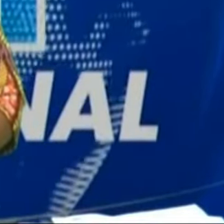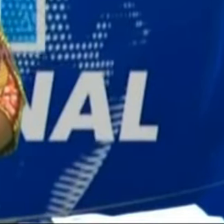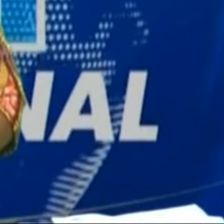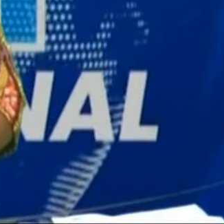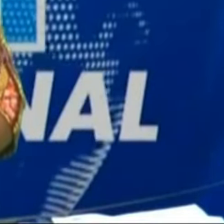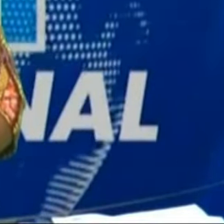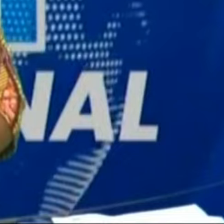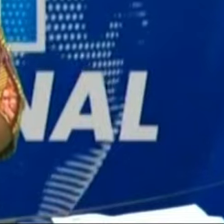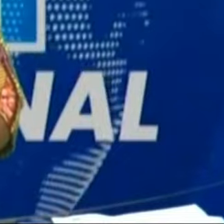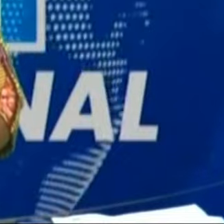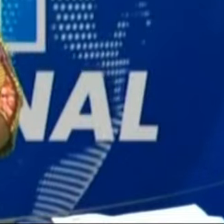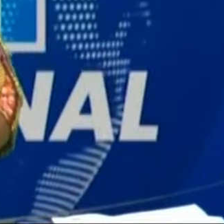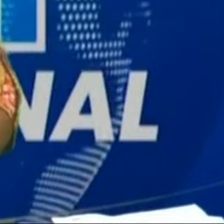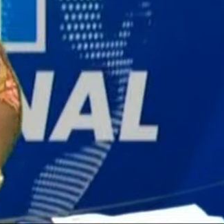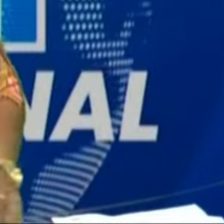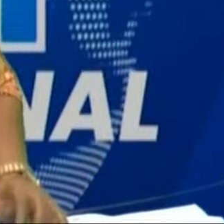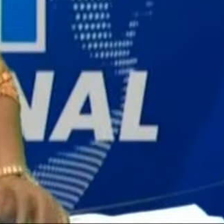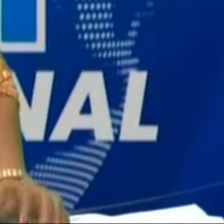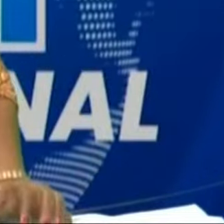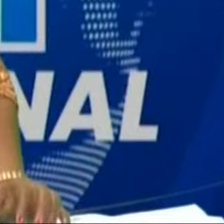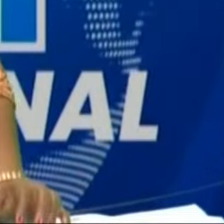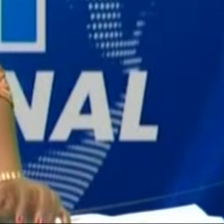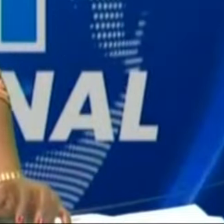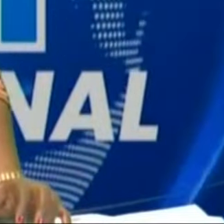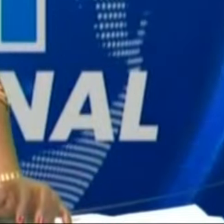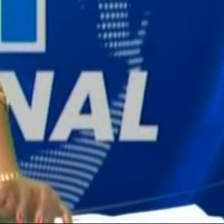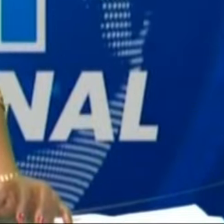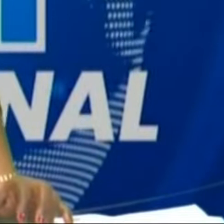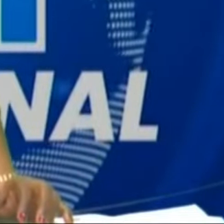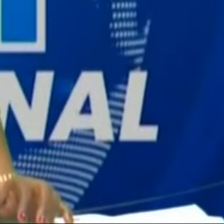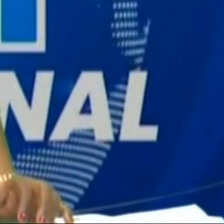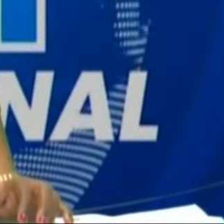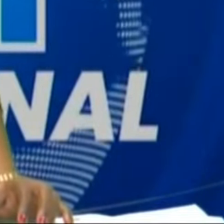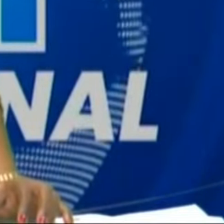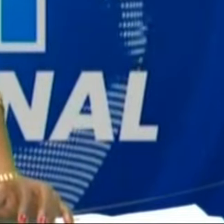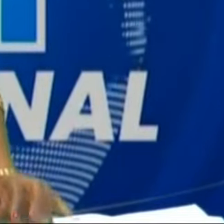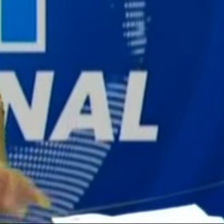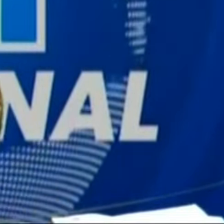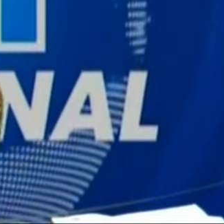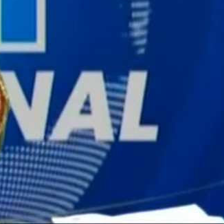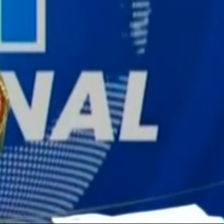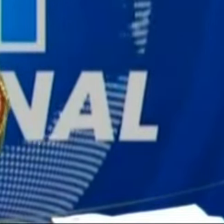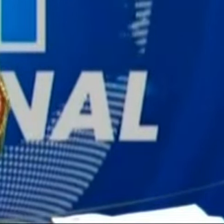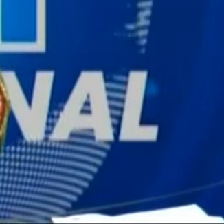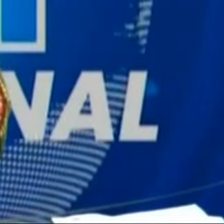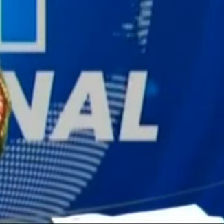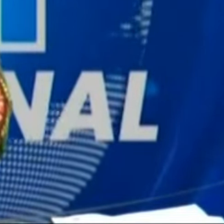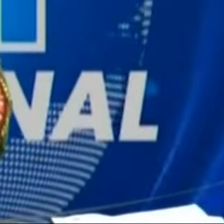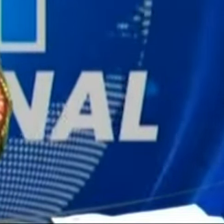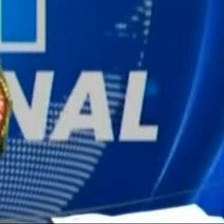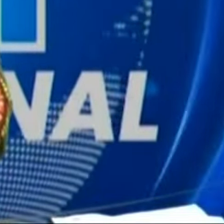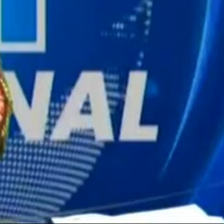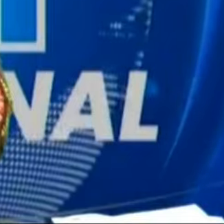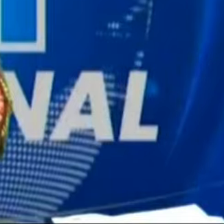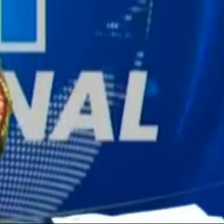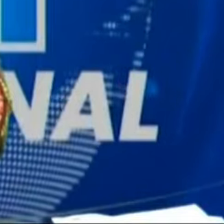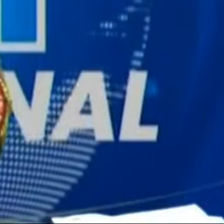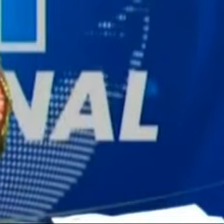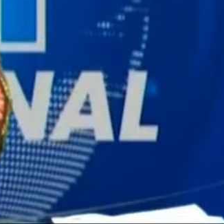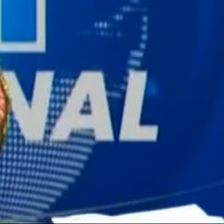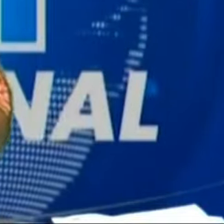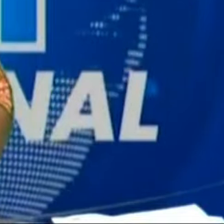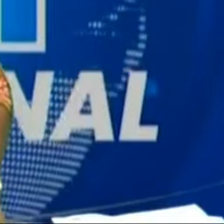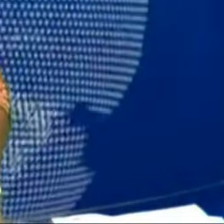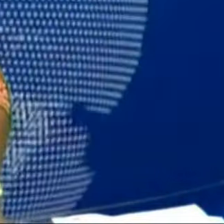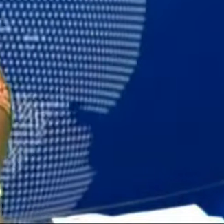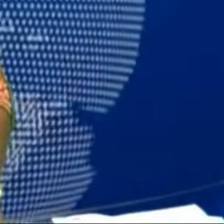Hier lundi, le président de la République a présidé la deuxième réunion de la Task Force du Haut Commandement Militaire. Au